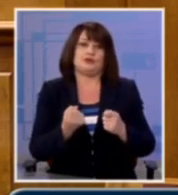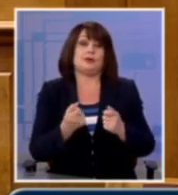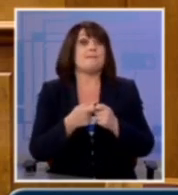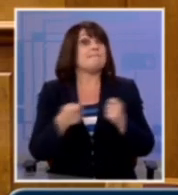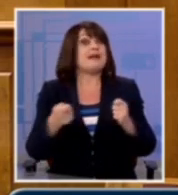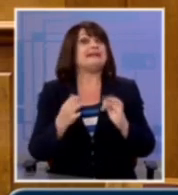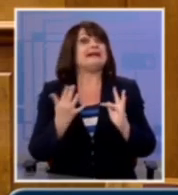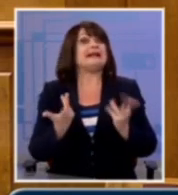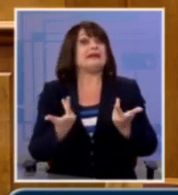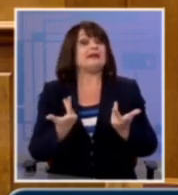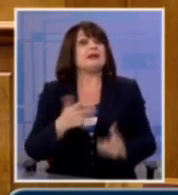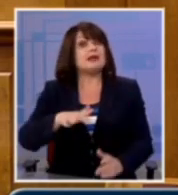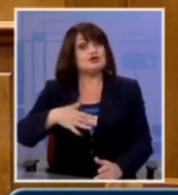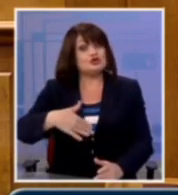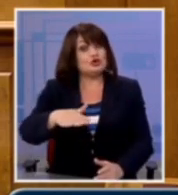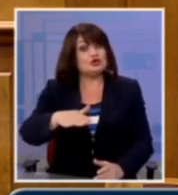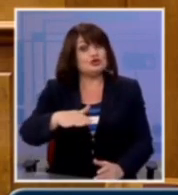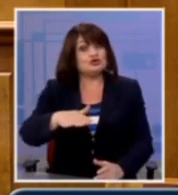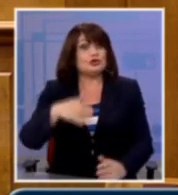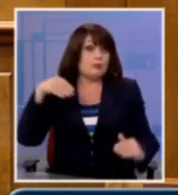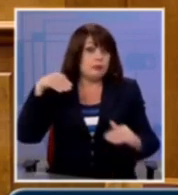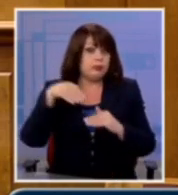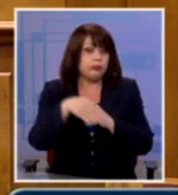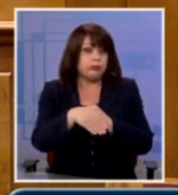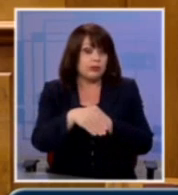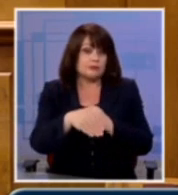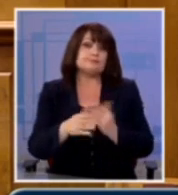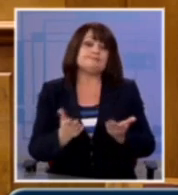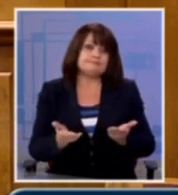μέτρα που μπορεί να αποδειχθούν ηφεσιακά,